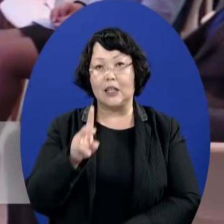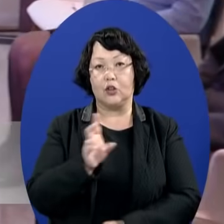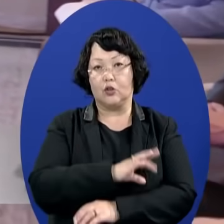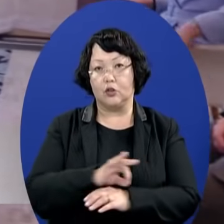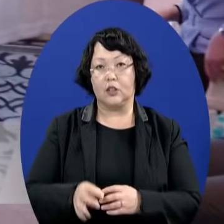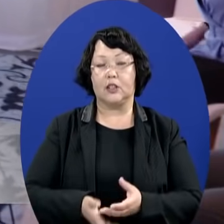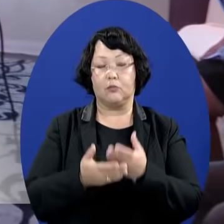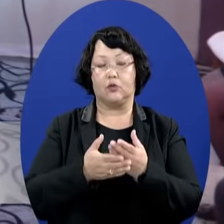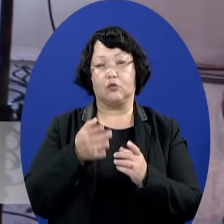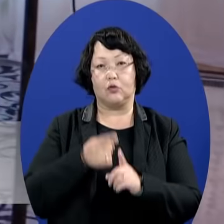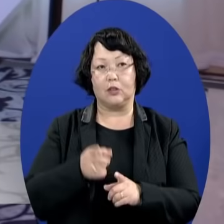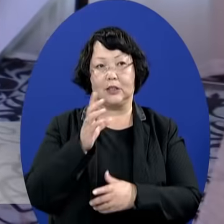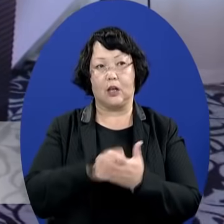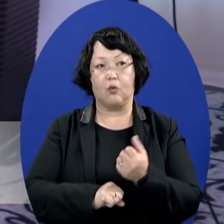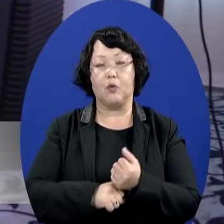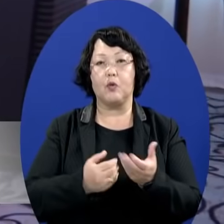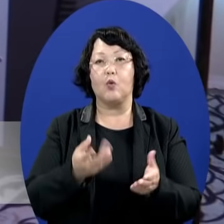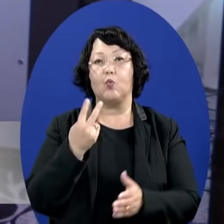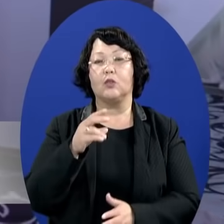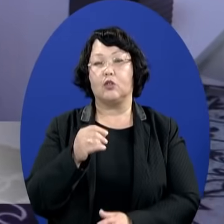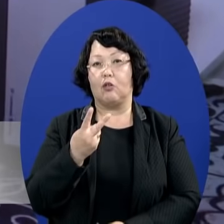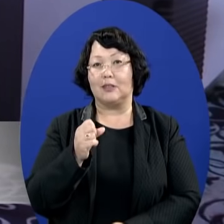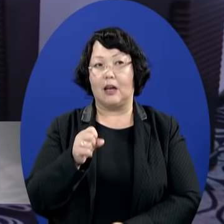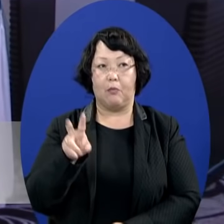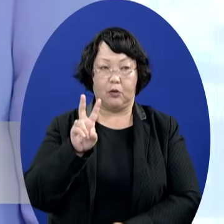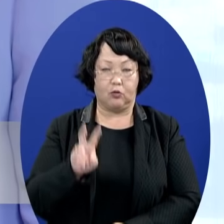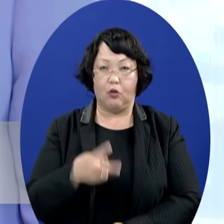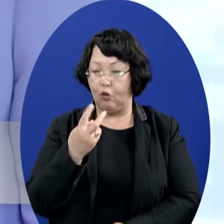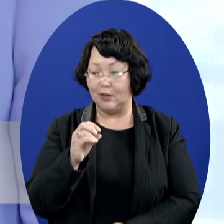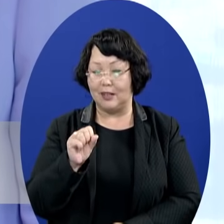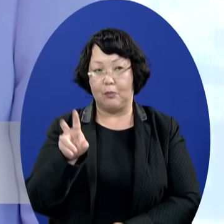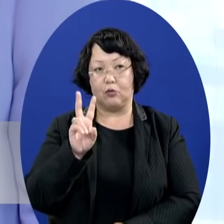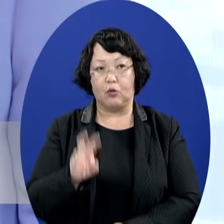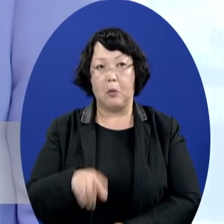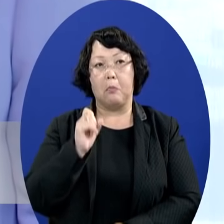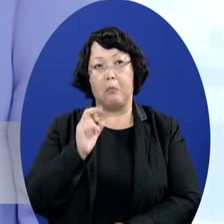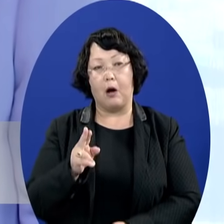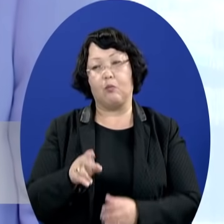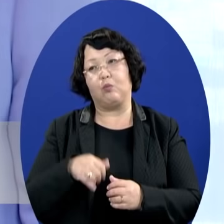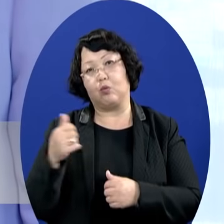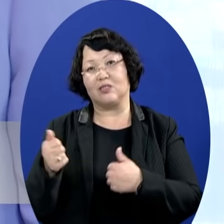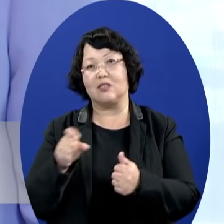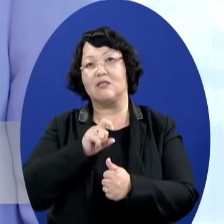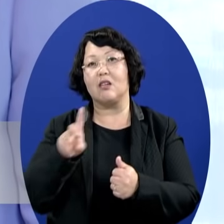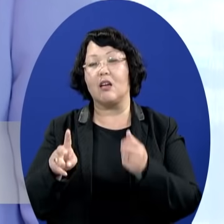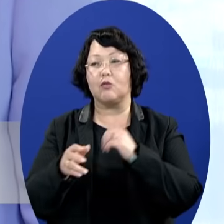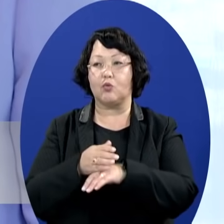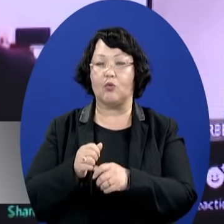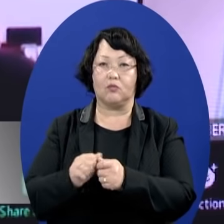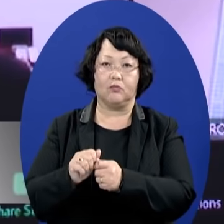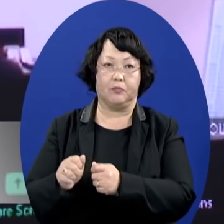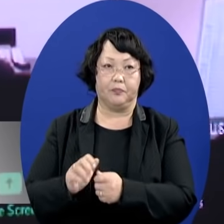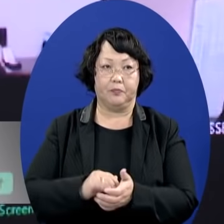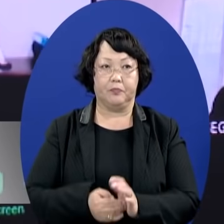төслүүдийг дэмжихэд санхүүжүүлнэ. Харин үлдсэн 20 сая амрикийн долларыг банкны бусад төрлийн зээлийн үйл ажиллагааг санхүүжүүлэхэд